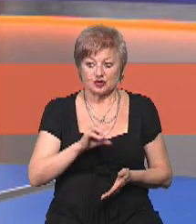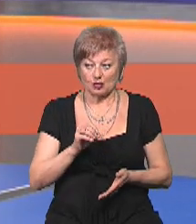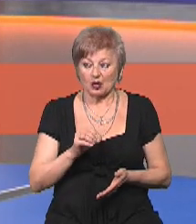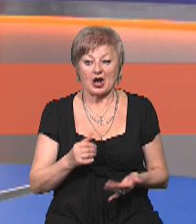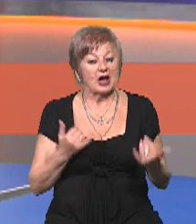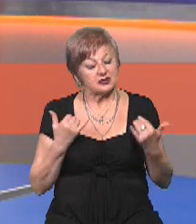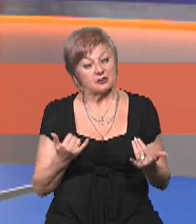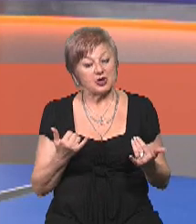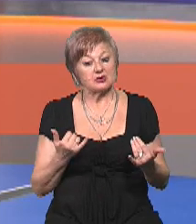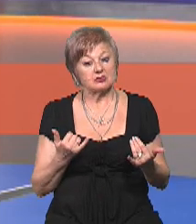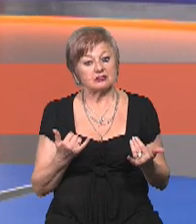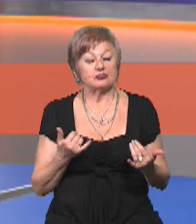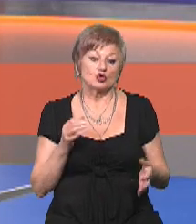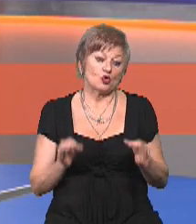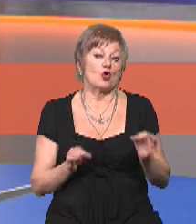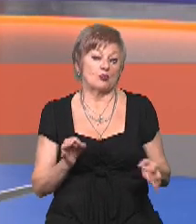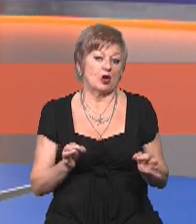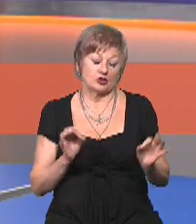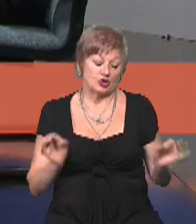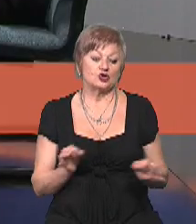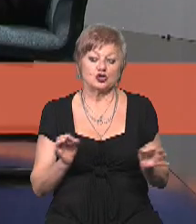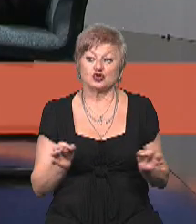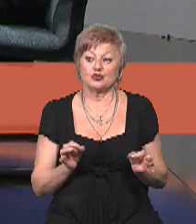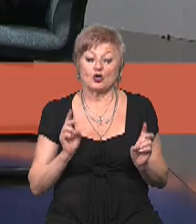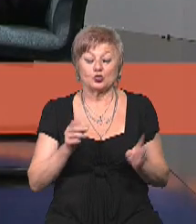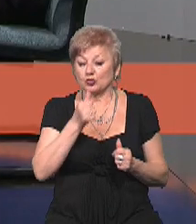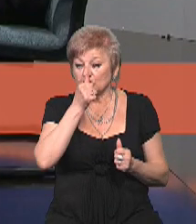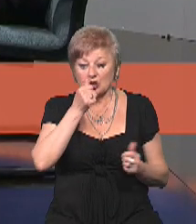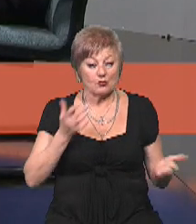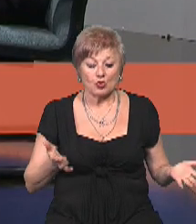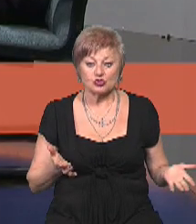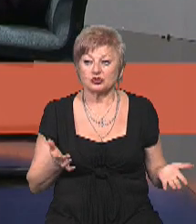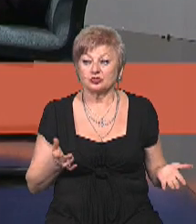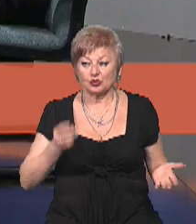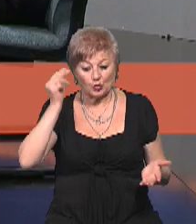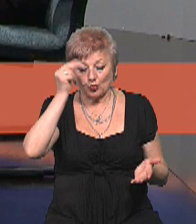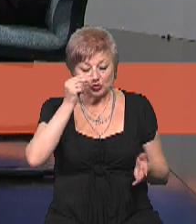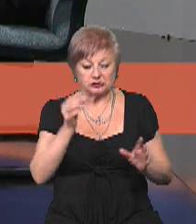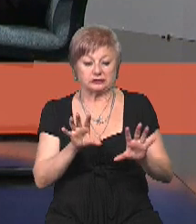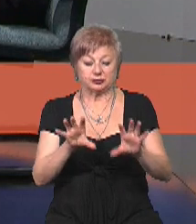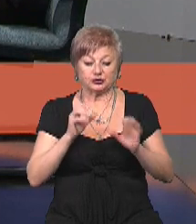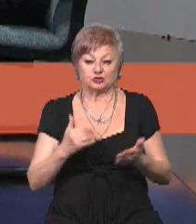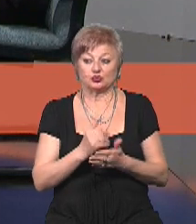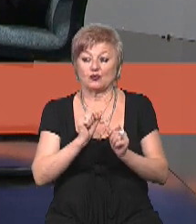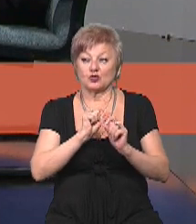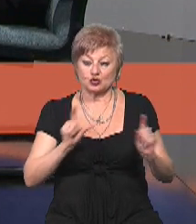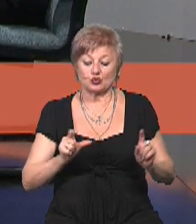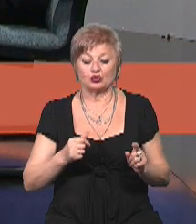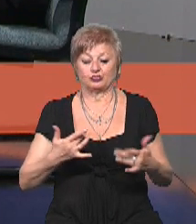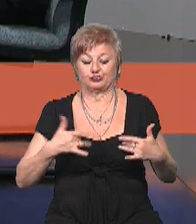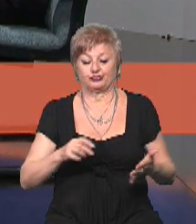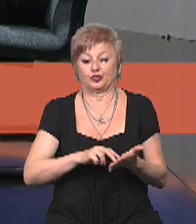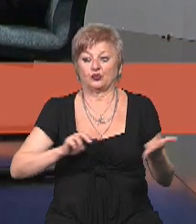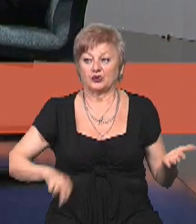А тепер, ну, нормально, нічого. Хто не зможе прийняти нову школу, той піде зі